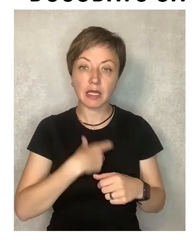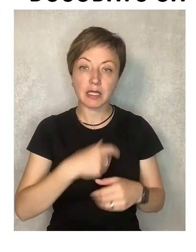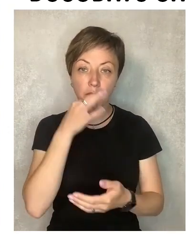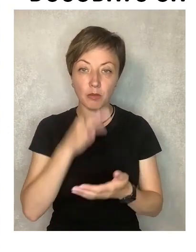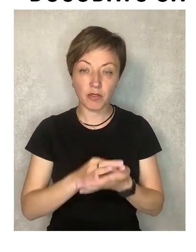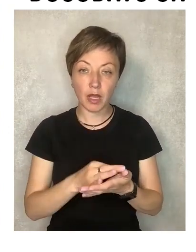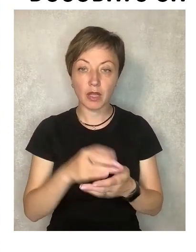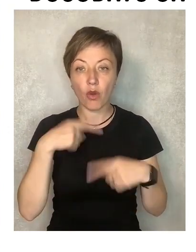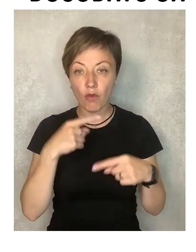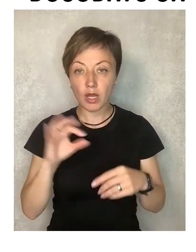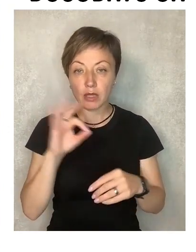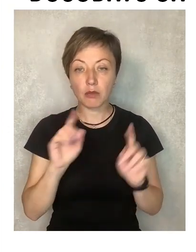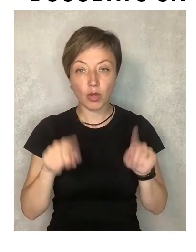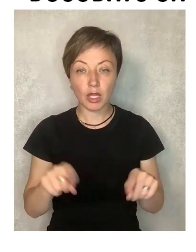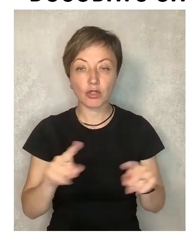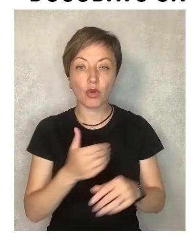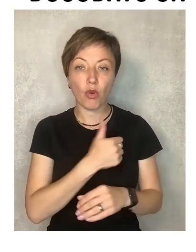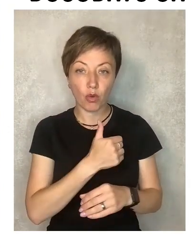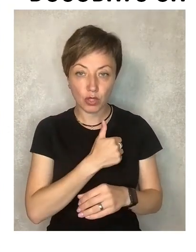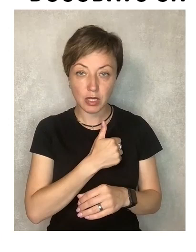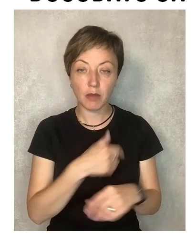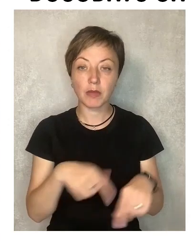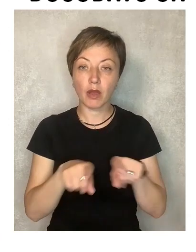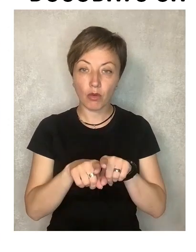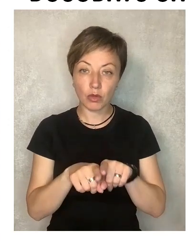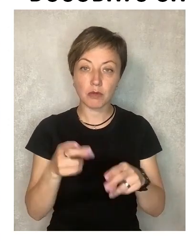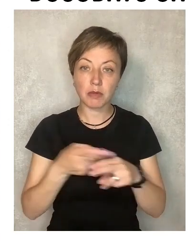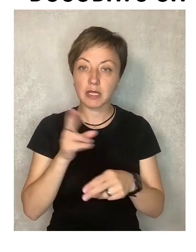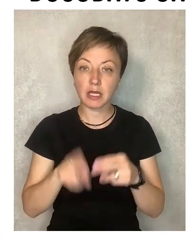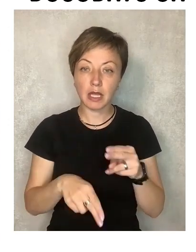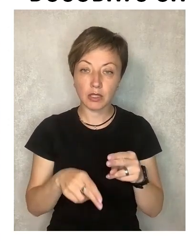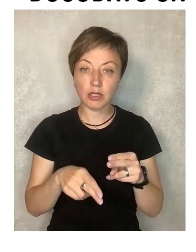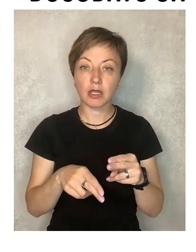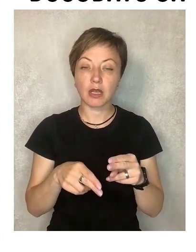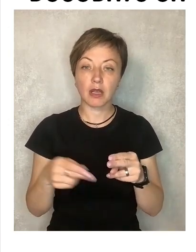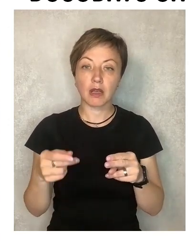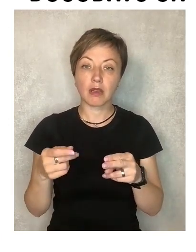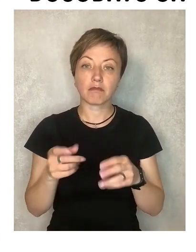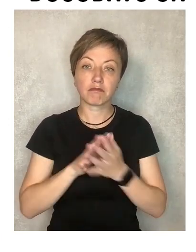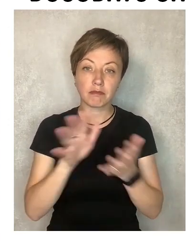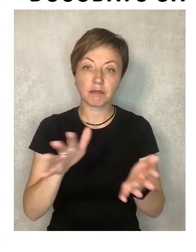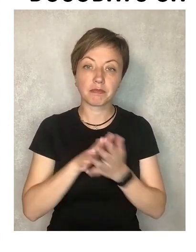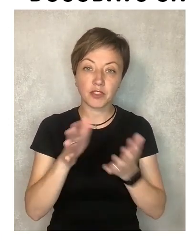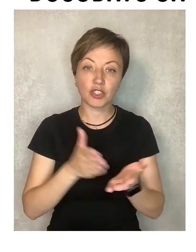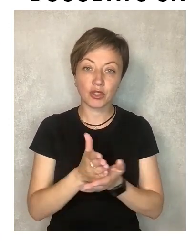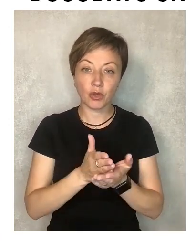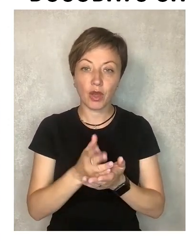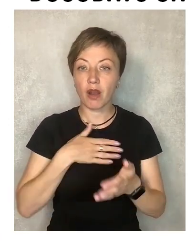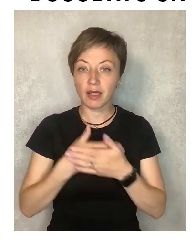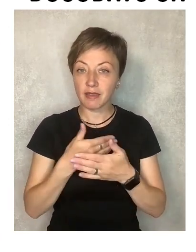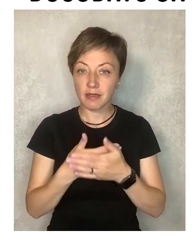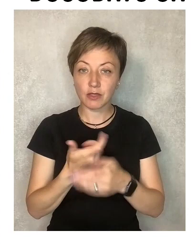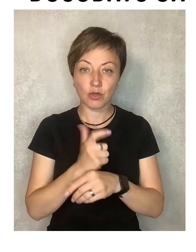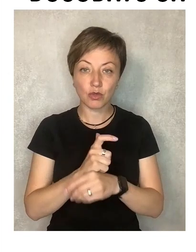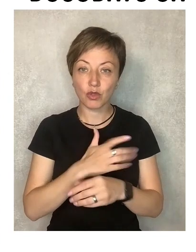говорити про те, що хочеться. Тому що ми так можемо безкінечно кидатися камінцями в чиновників. Повірте, я як громадська активістка дуже люблю це